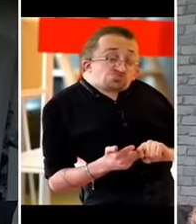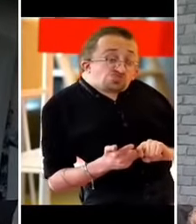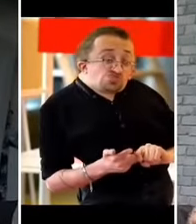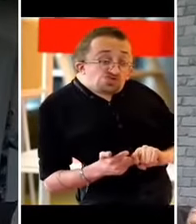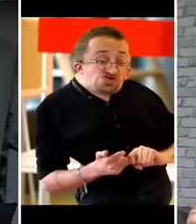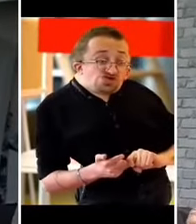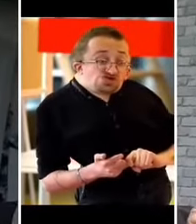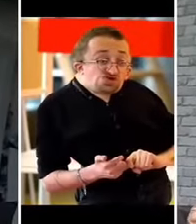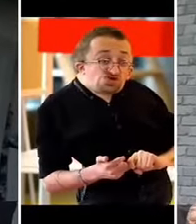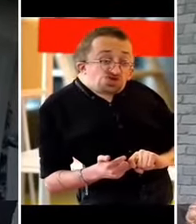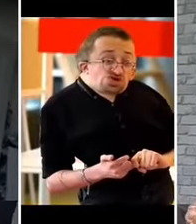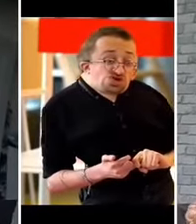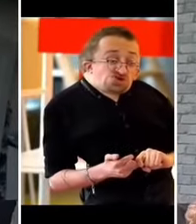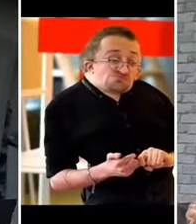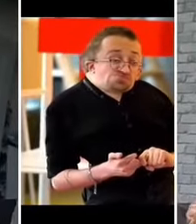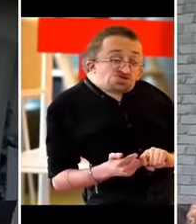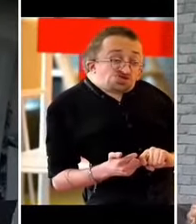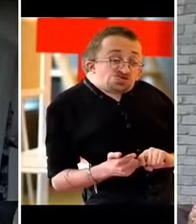C'était tout simplement de m'aimer.